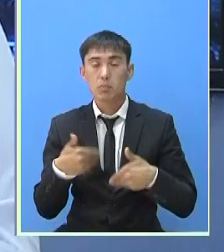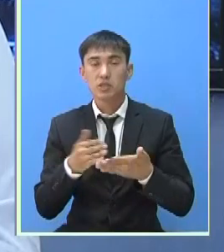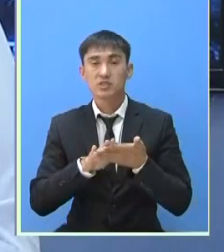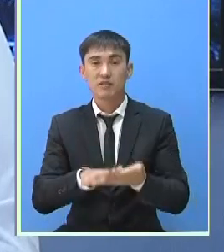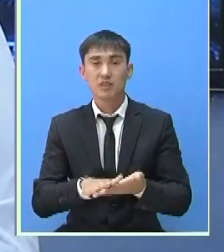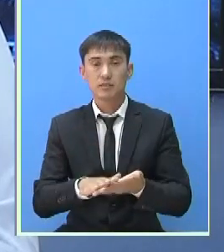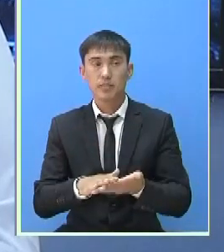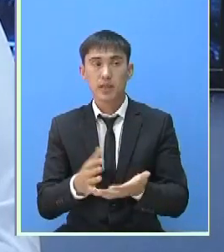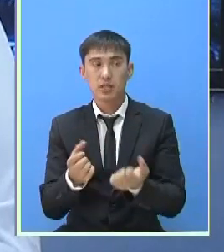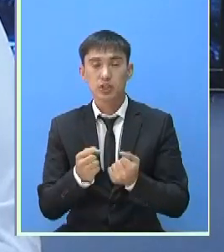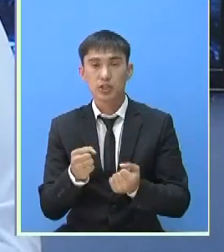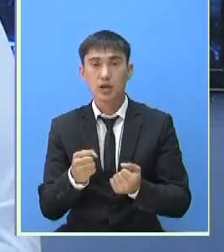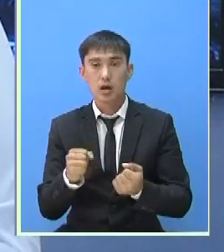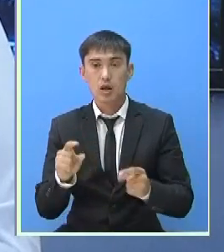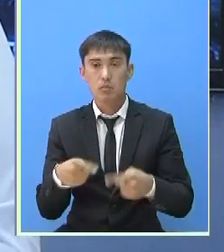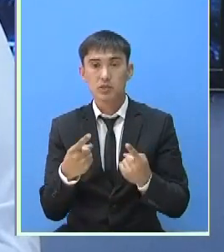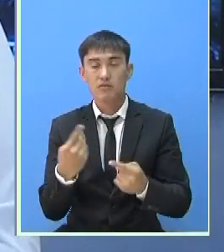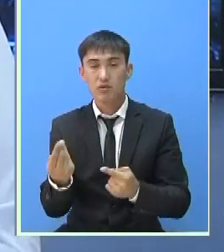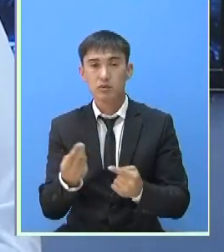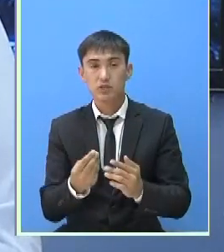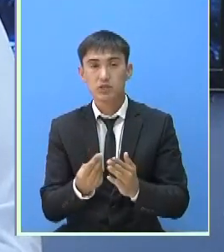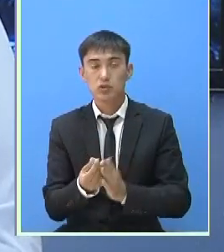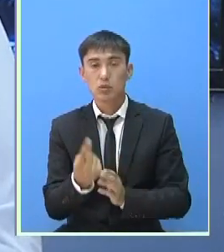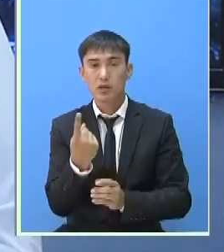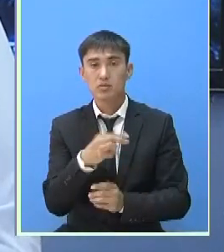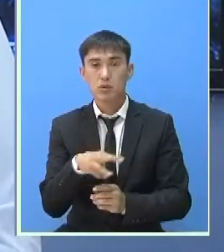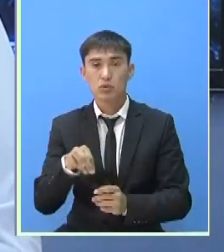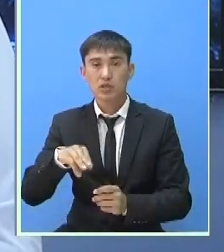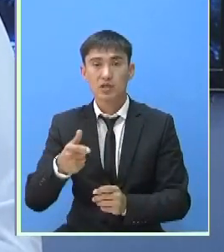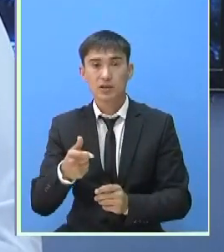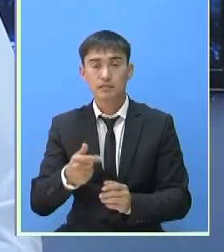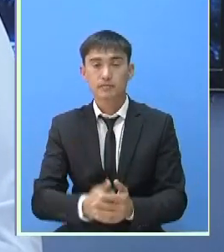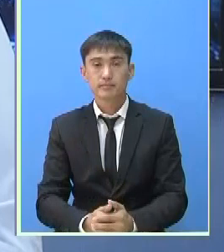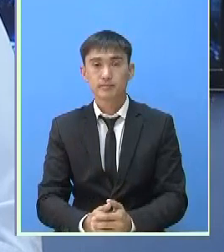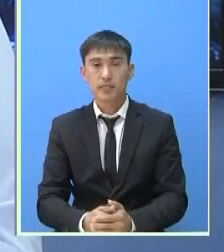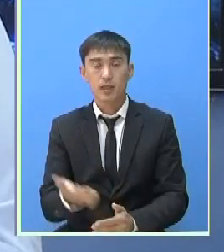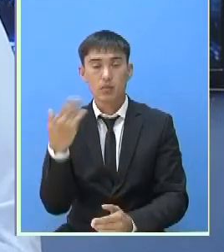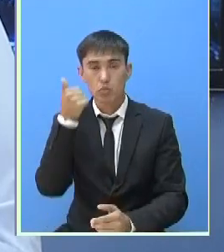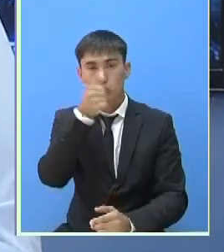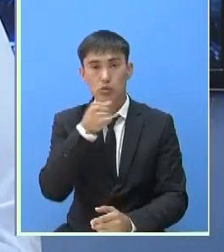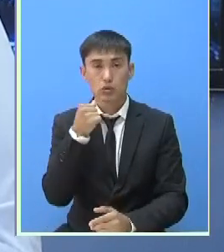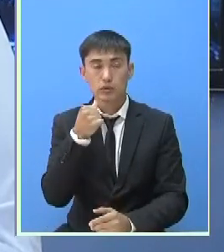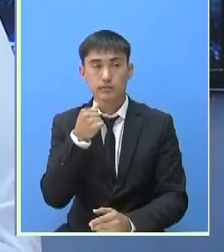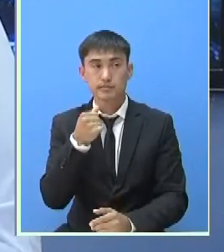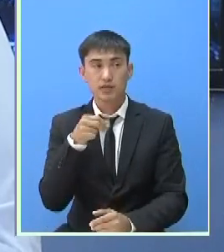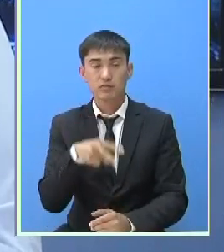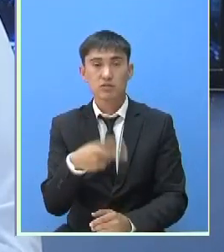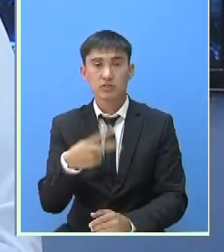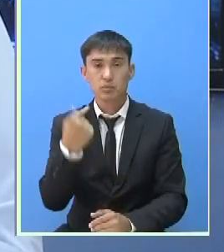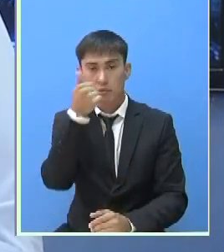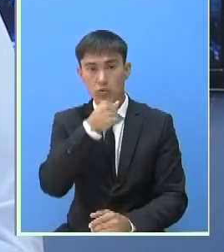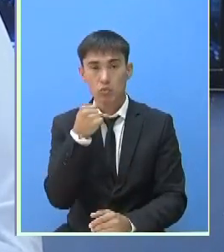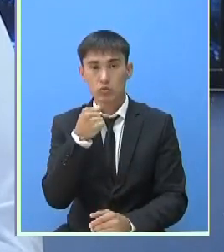о назначении компенсации, и им выплачена сумма более 1 миллиона тенге. За прошлый год, за 2021